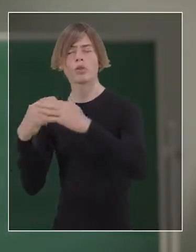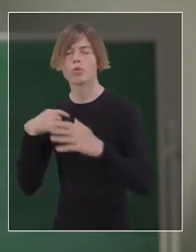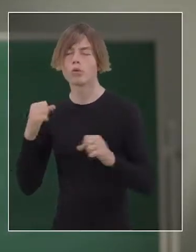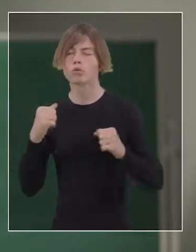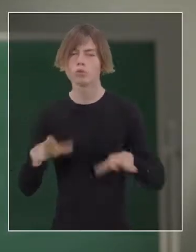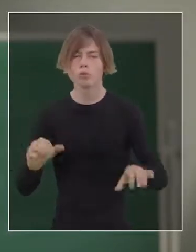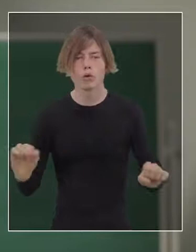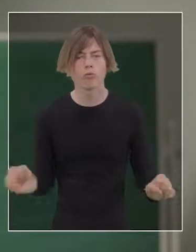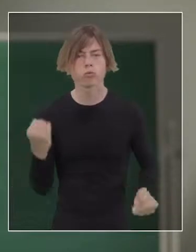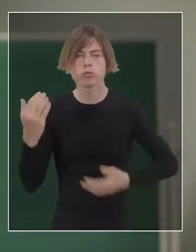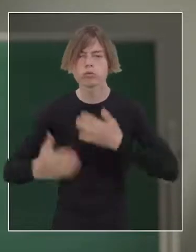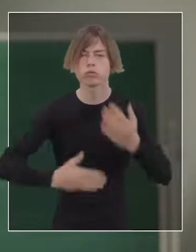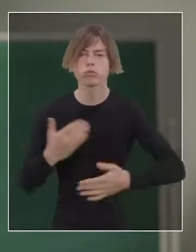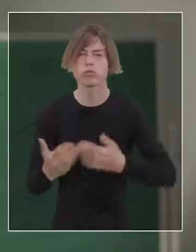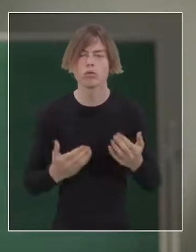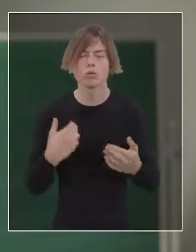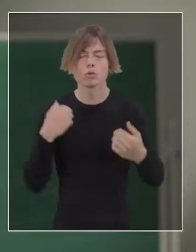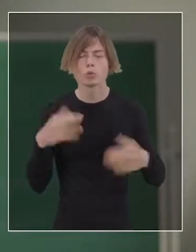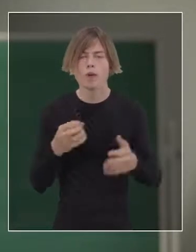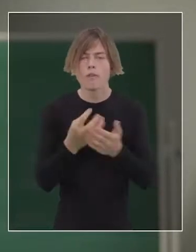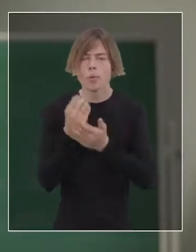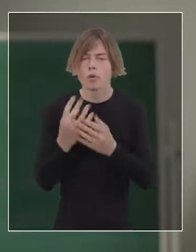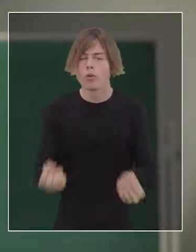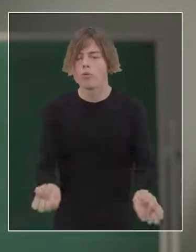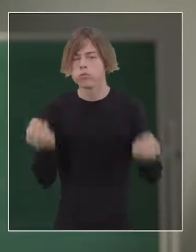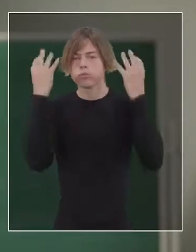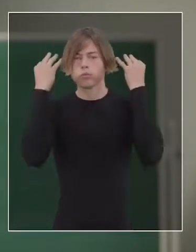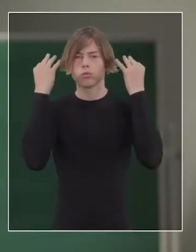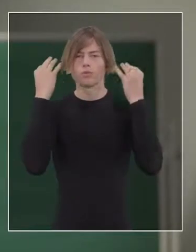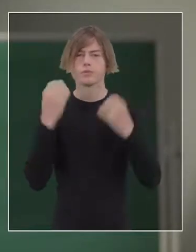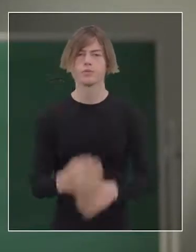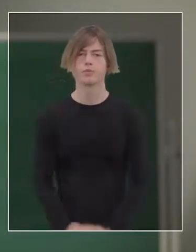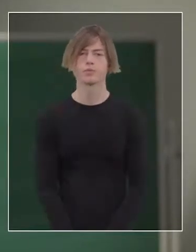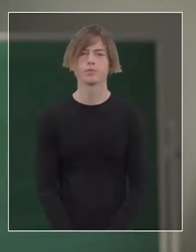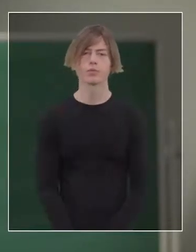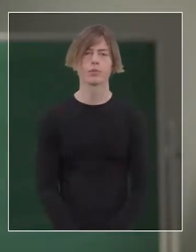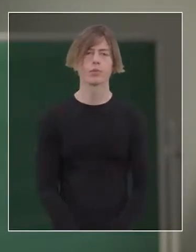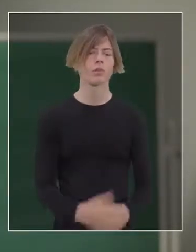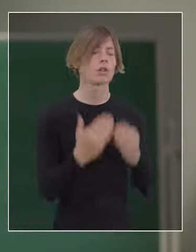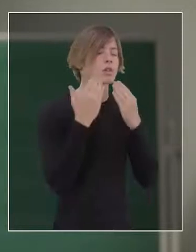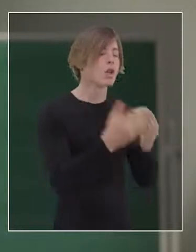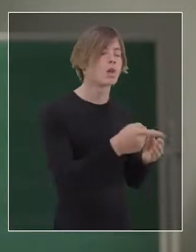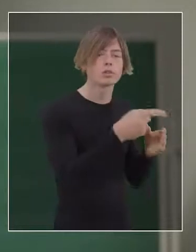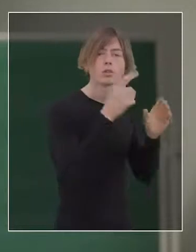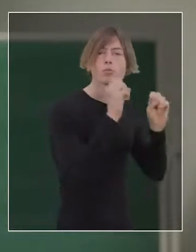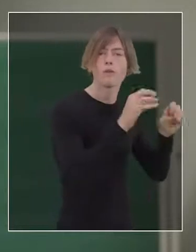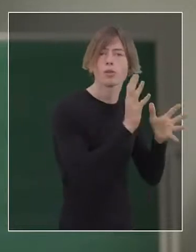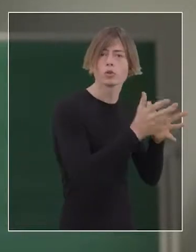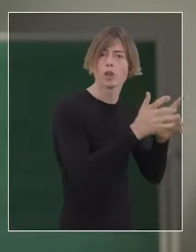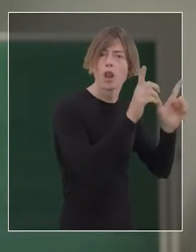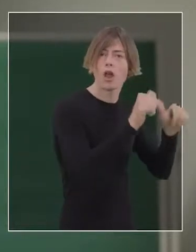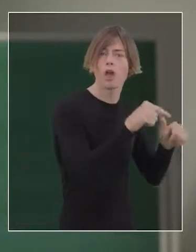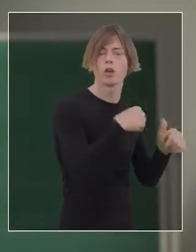grâce aux cours avec les profs qui signent, je rate aucune information. Si j'avais été avec que des entendants, mais j'aurais loupé